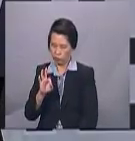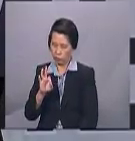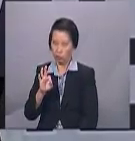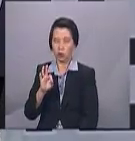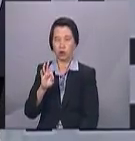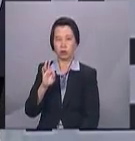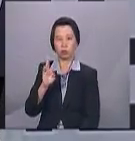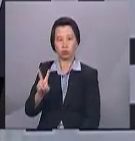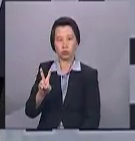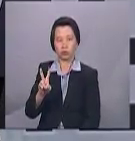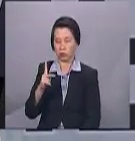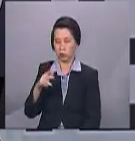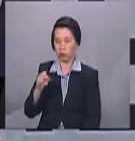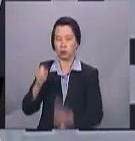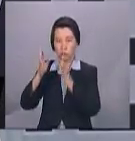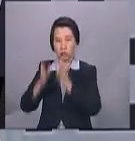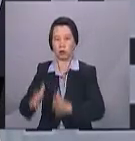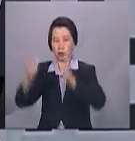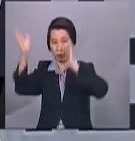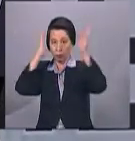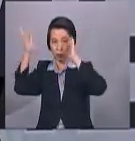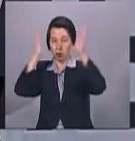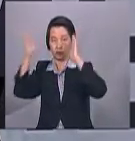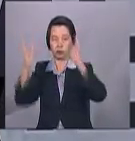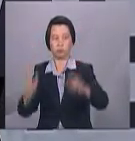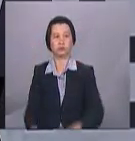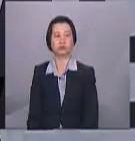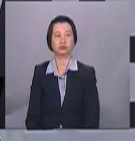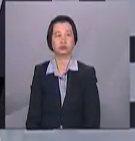ialah rakyat Malaysia.